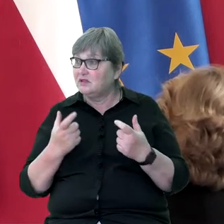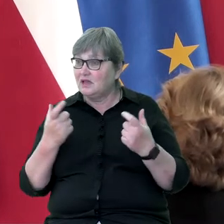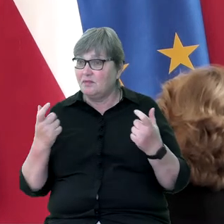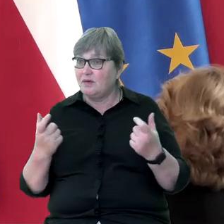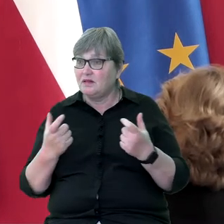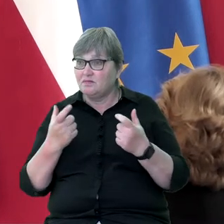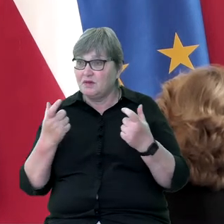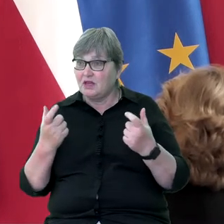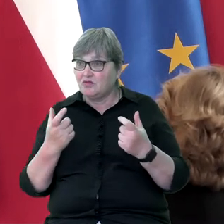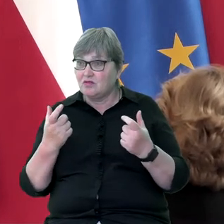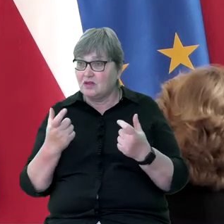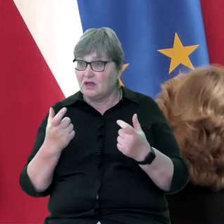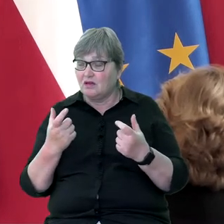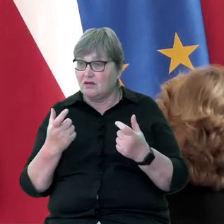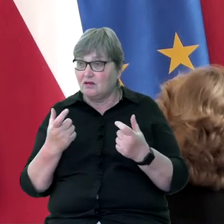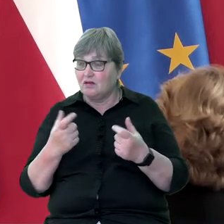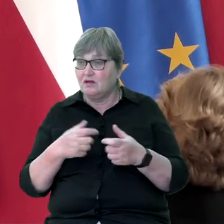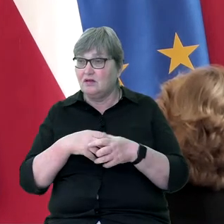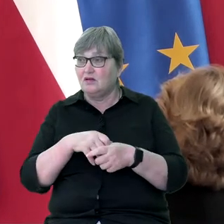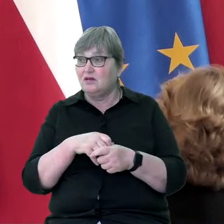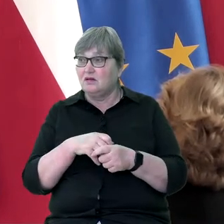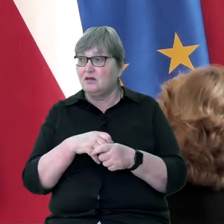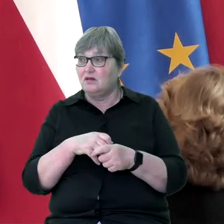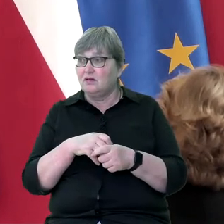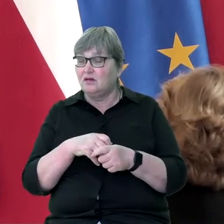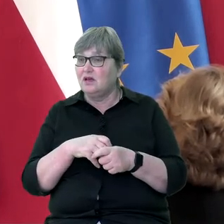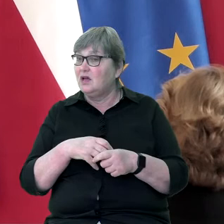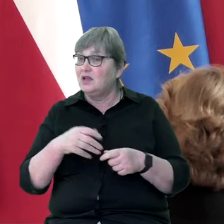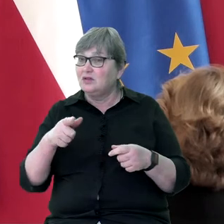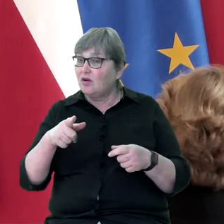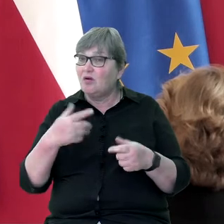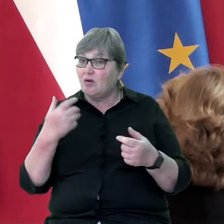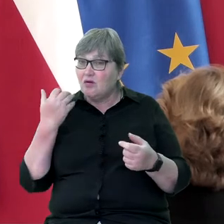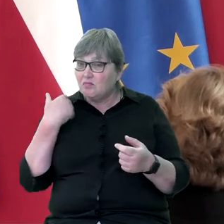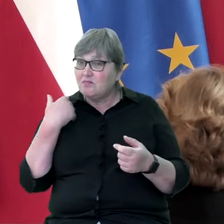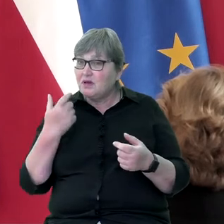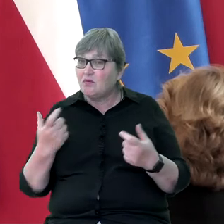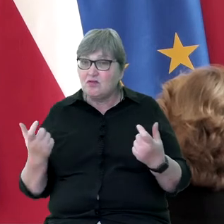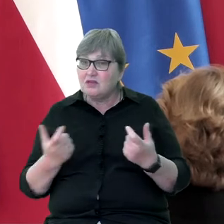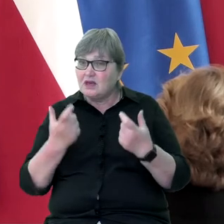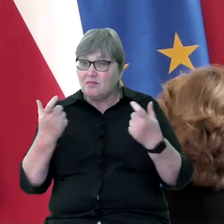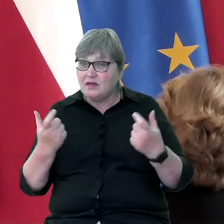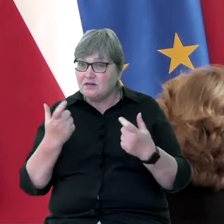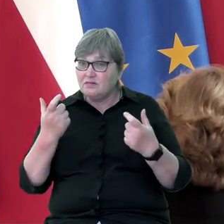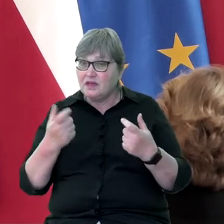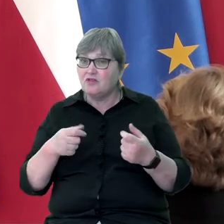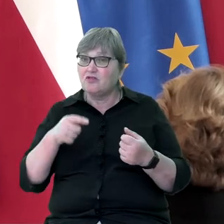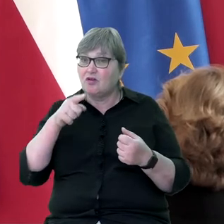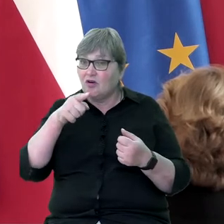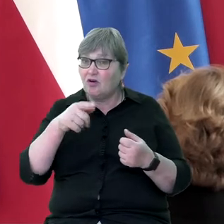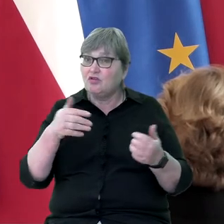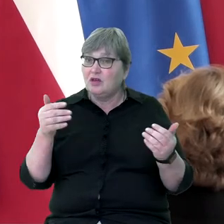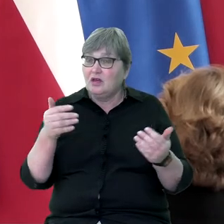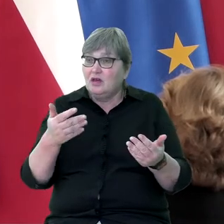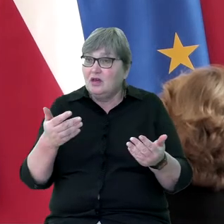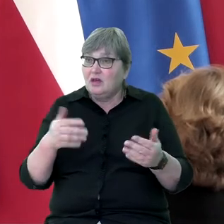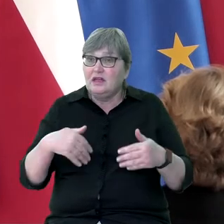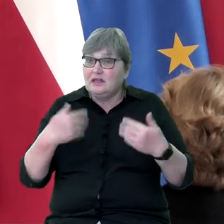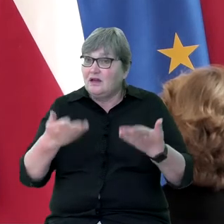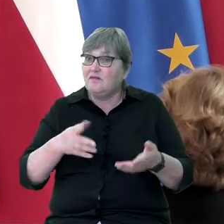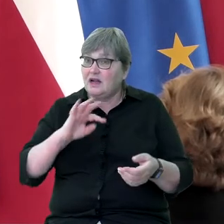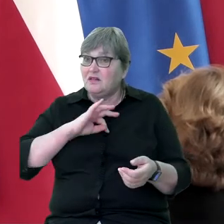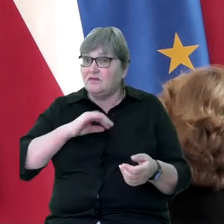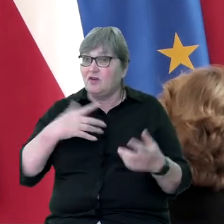co było obarczone dużym poziomem ryzyka, no bo stawiali na szali bardzo, bardzo dużo. No